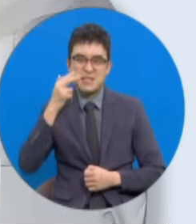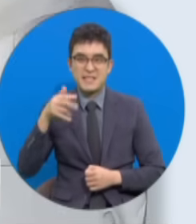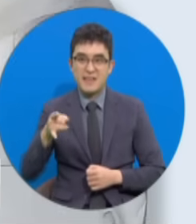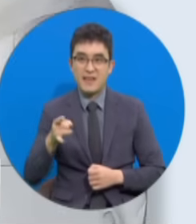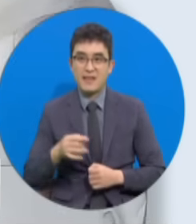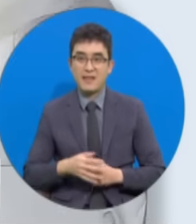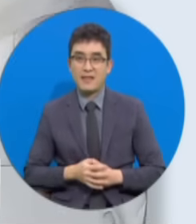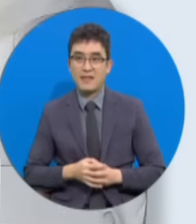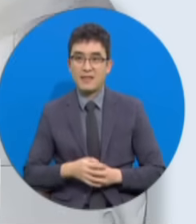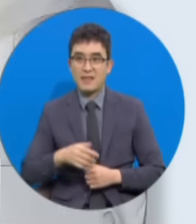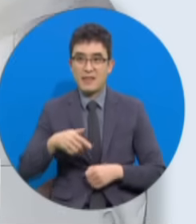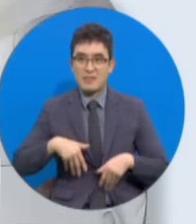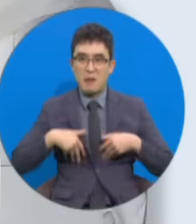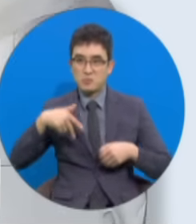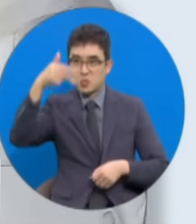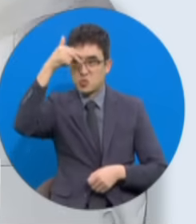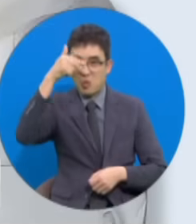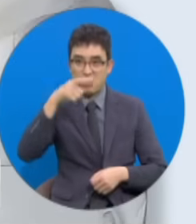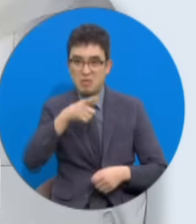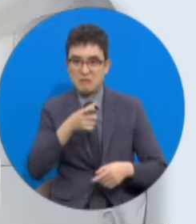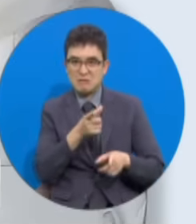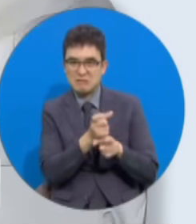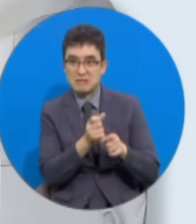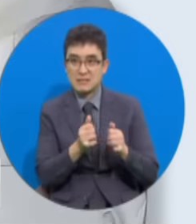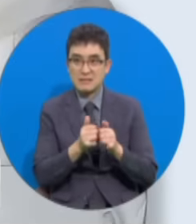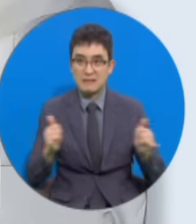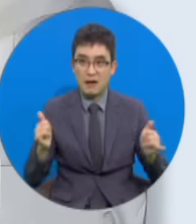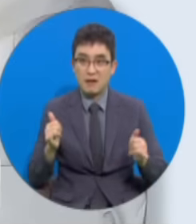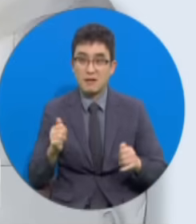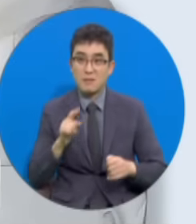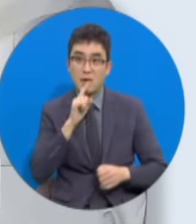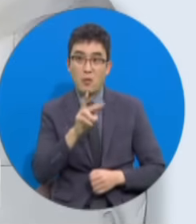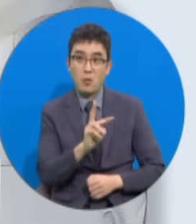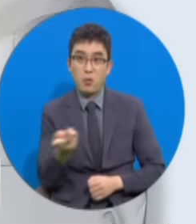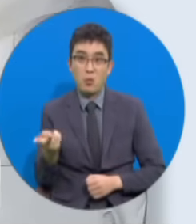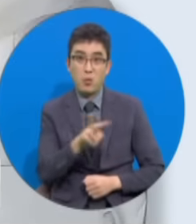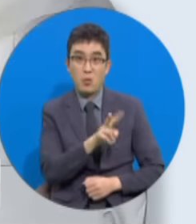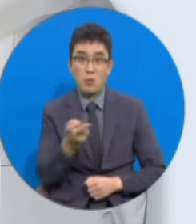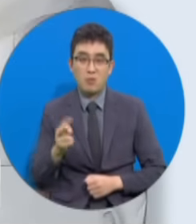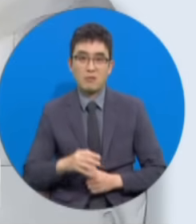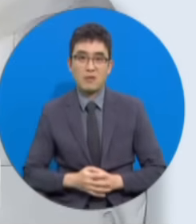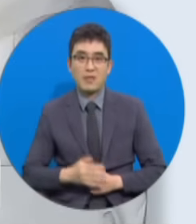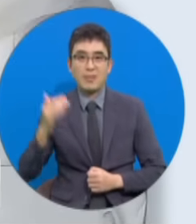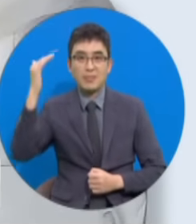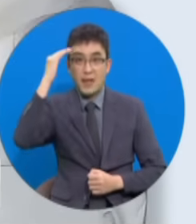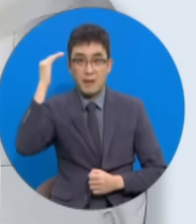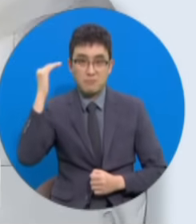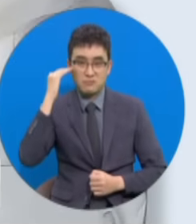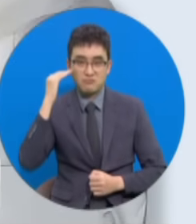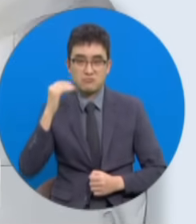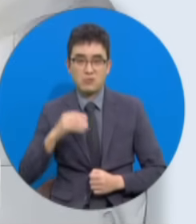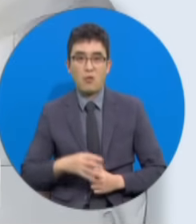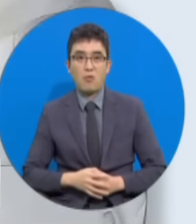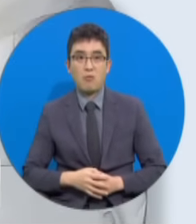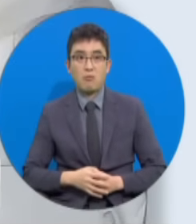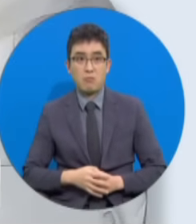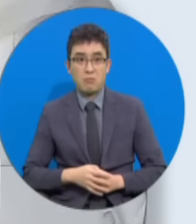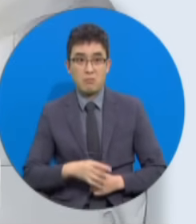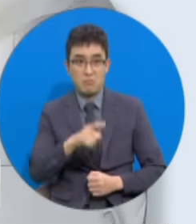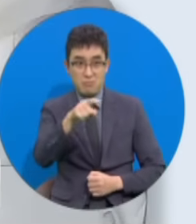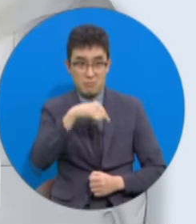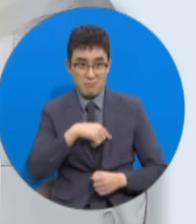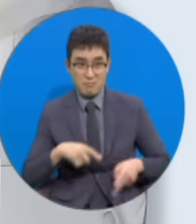정책 패배자인 할 때까지 군사적 공사를 취하겠다라고 또 다시 남조선이라고 불렀어요. 우리 대한민국을 불렀을 때 일각에서는 아 이거 뭐 선을